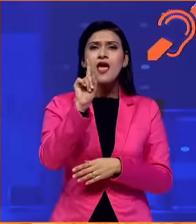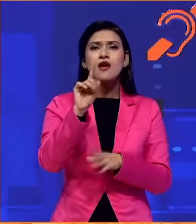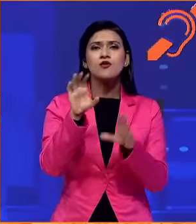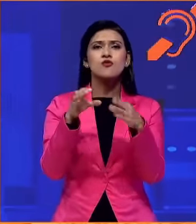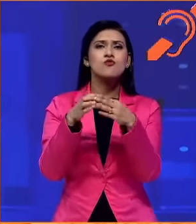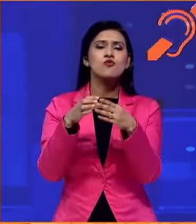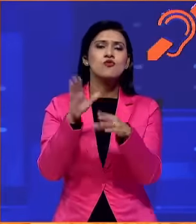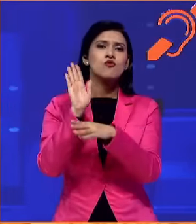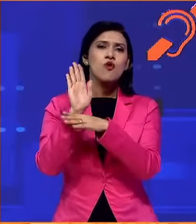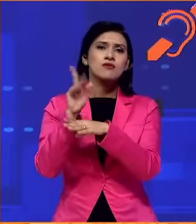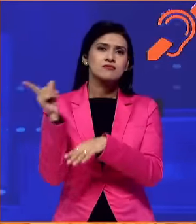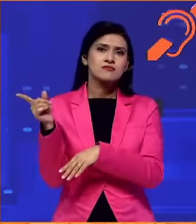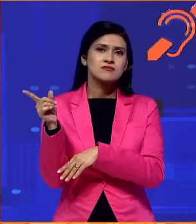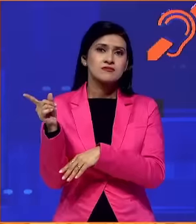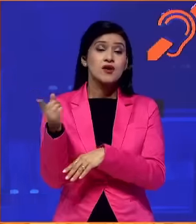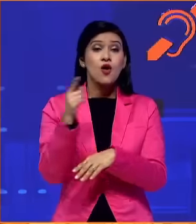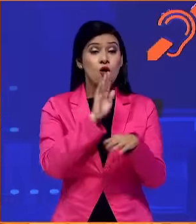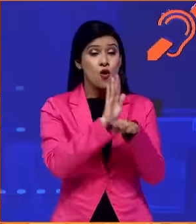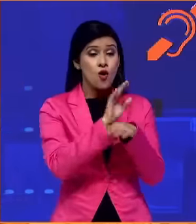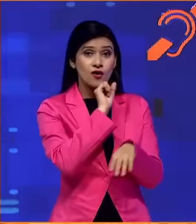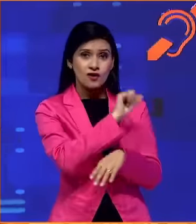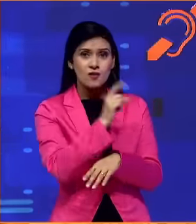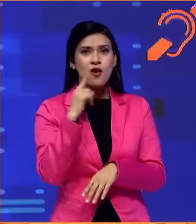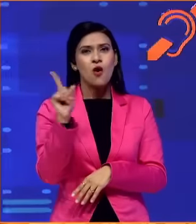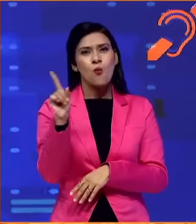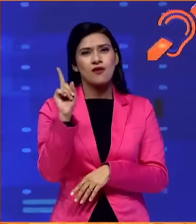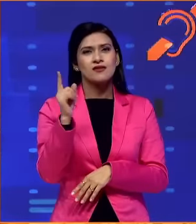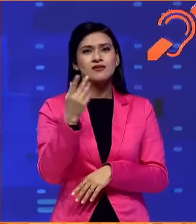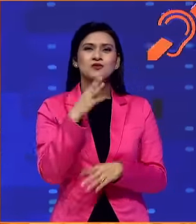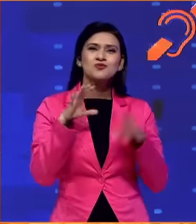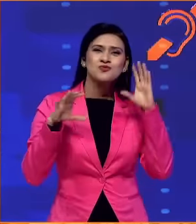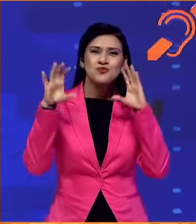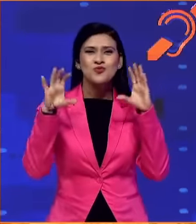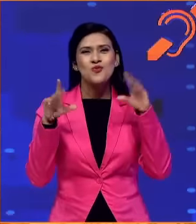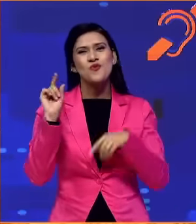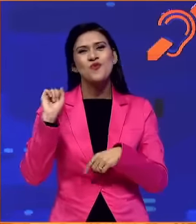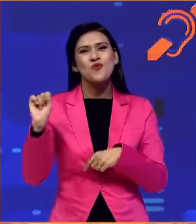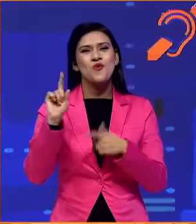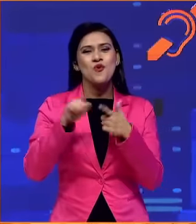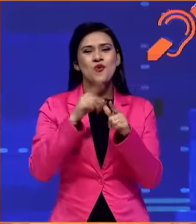जवाबदेतेहैं,"एकसमयमें एकजोकरहुआकरताथा।"क्याआपनेकभी